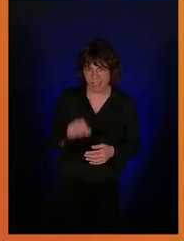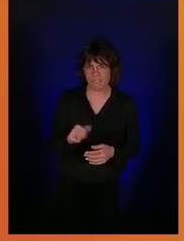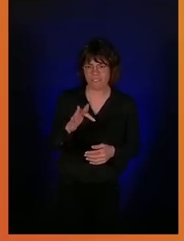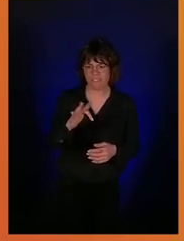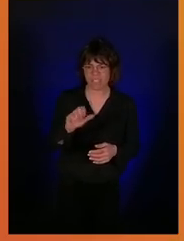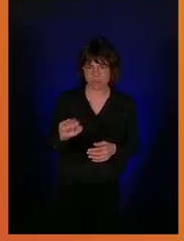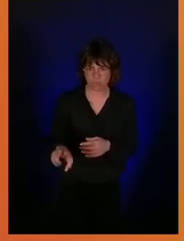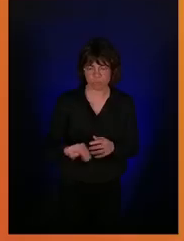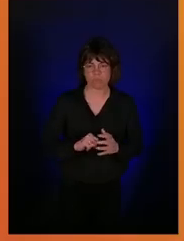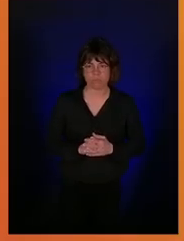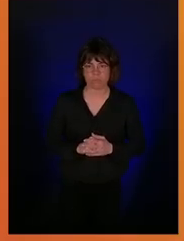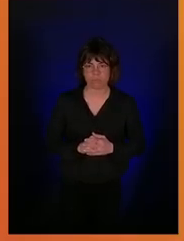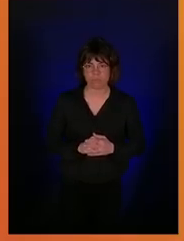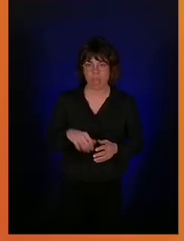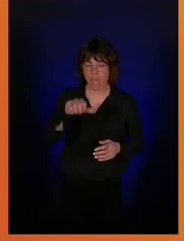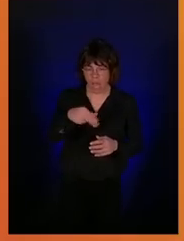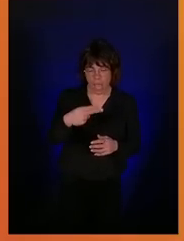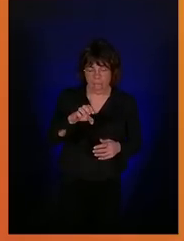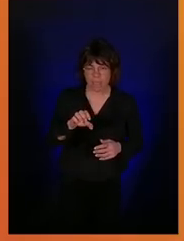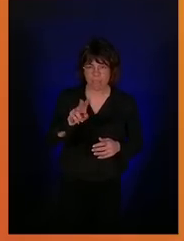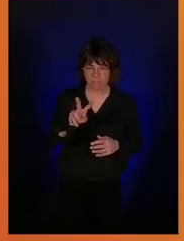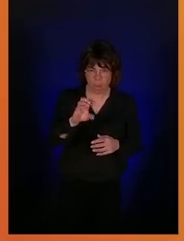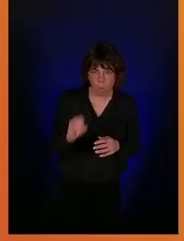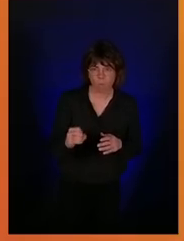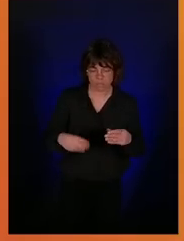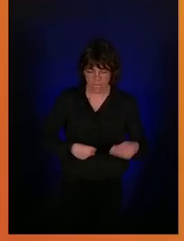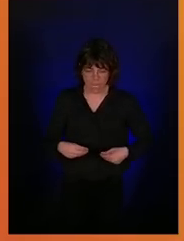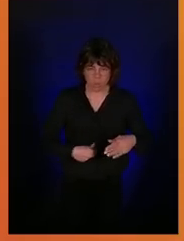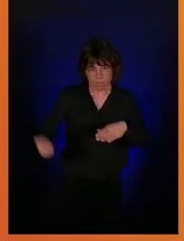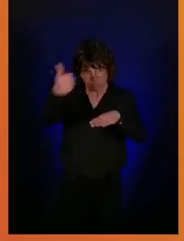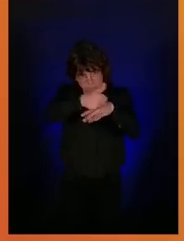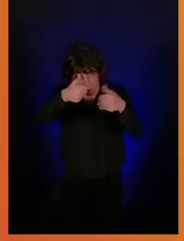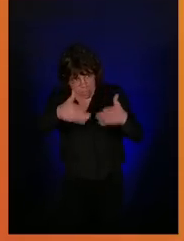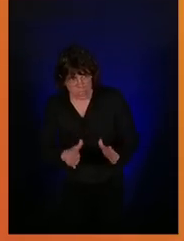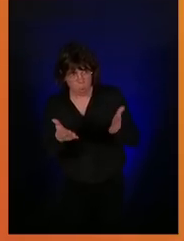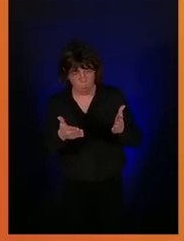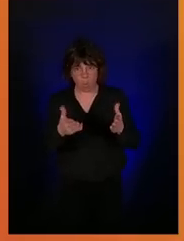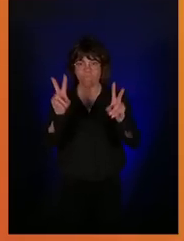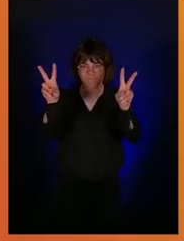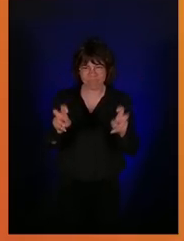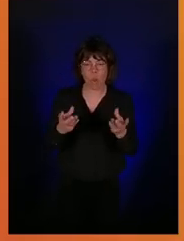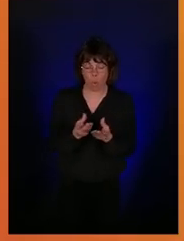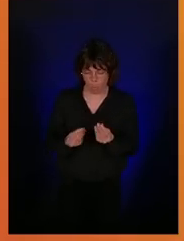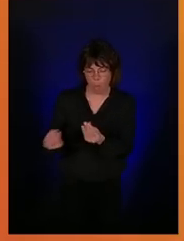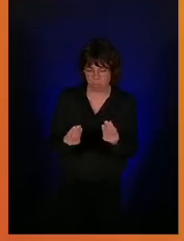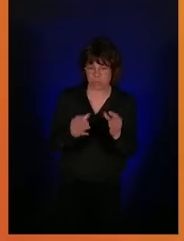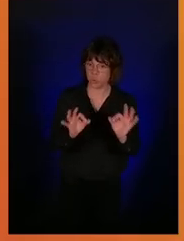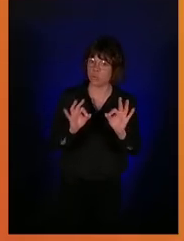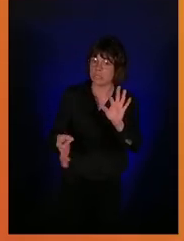La gestion de notre NVO, les méthodes de DRH utilisées dans notre organe Le Peuple, comme ça a été dit